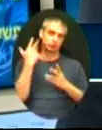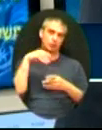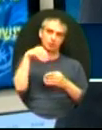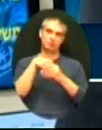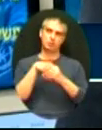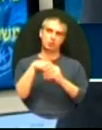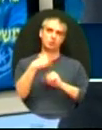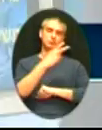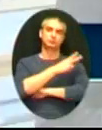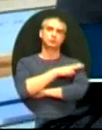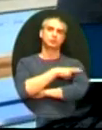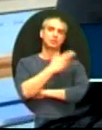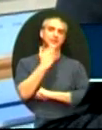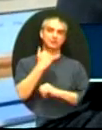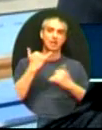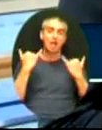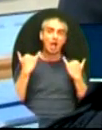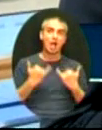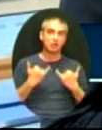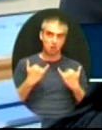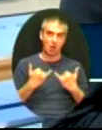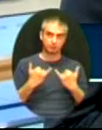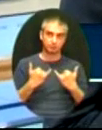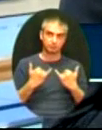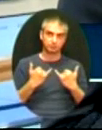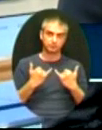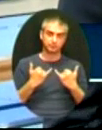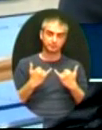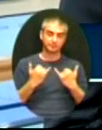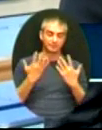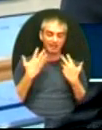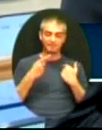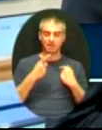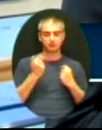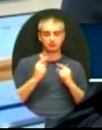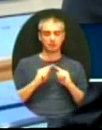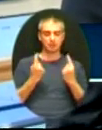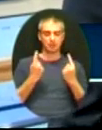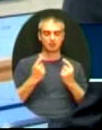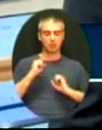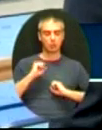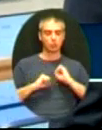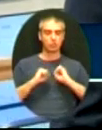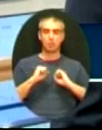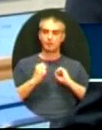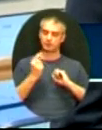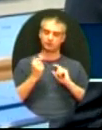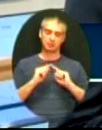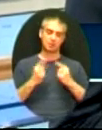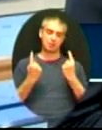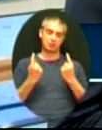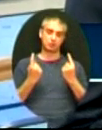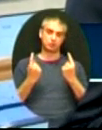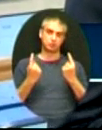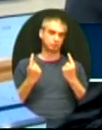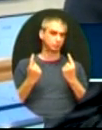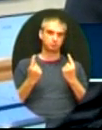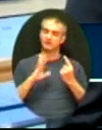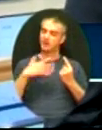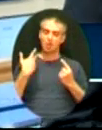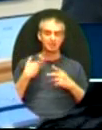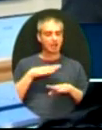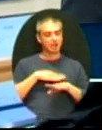ששררה במשטרת ישראל. היום האווירה היא אחרת, הנורמות הן אחרות, ולא